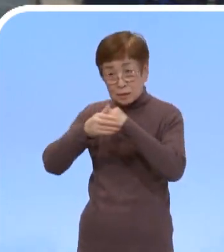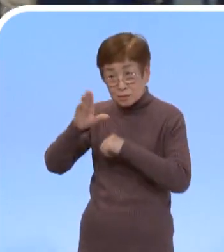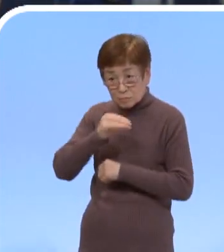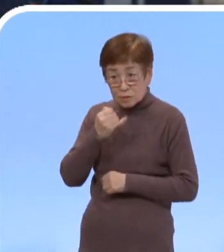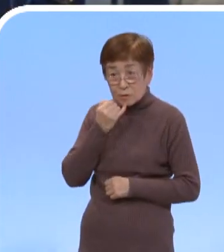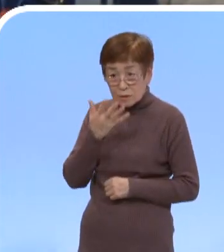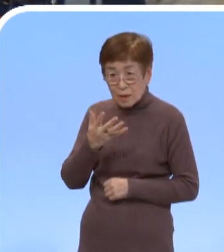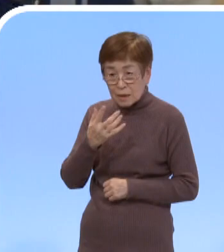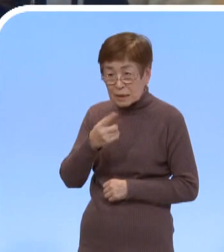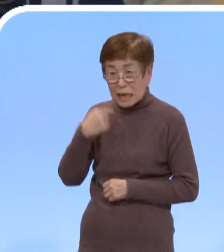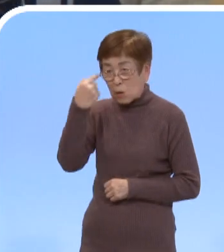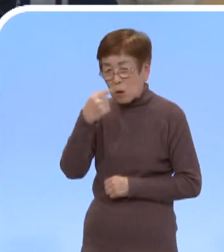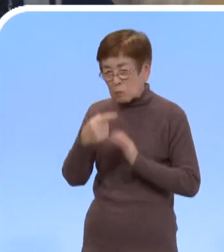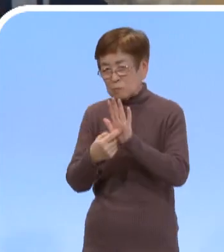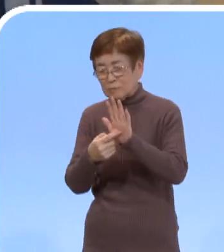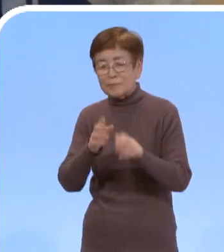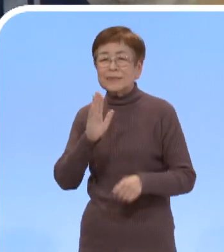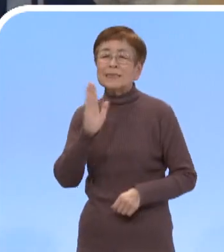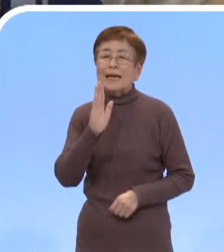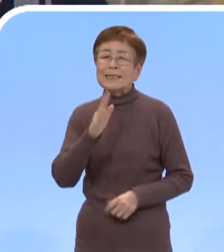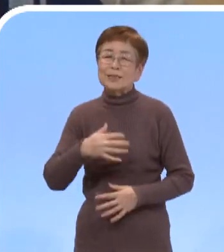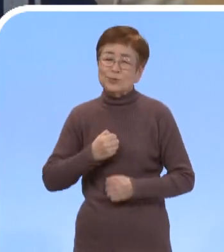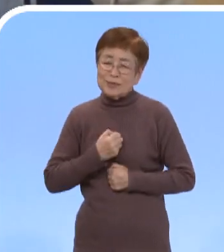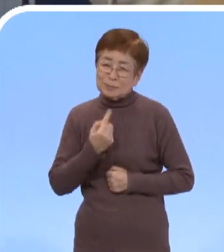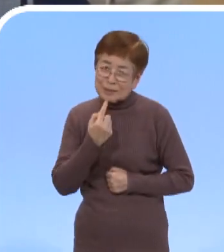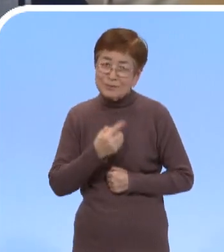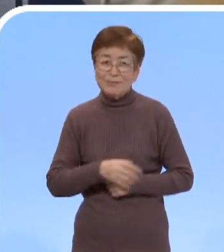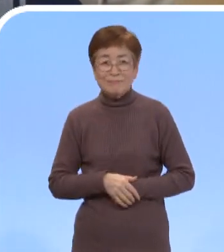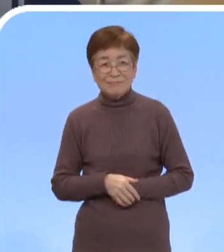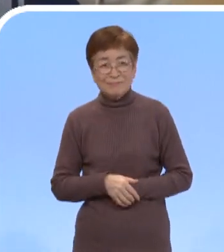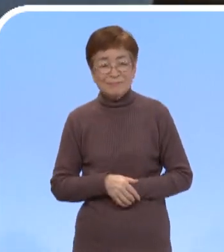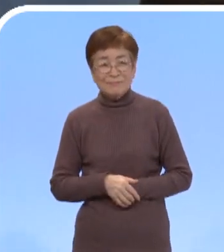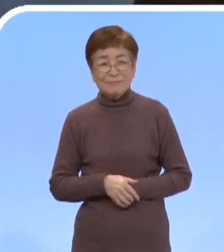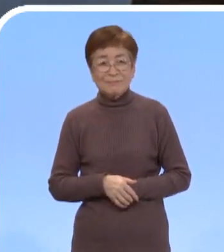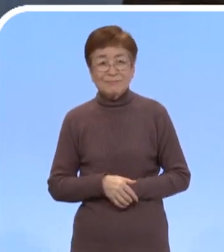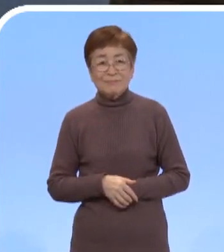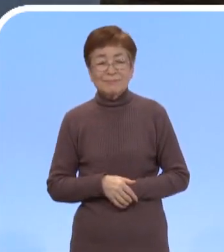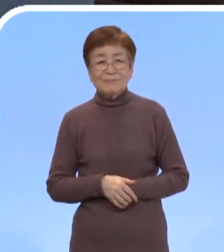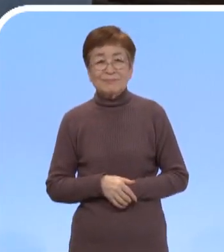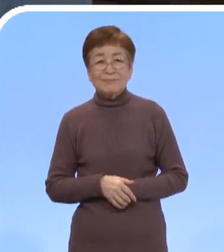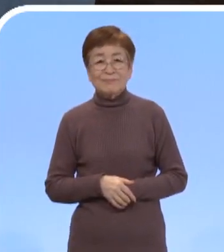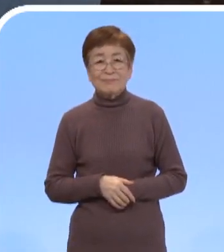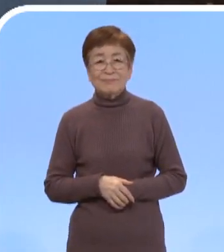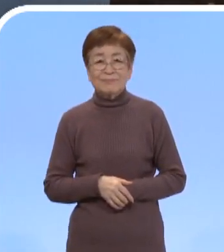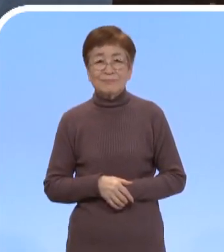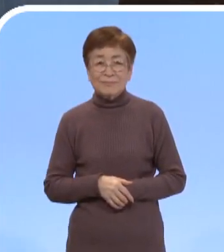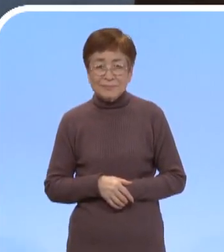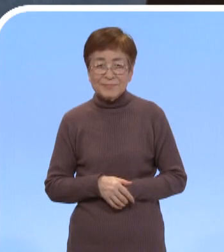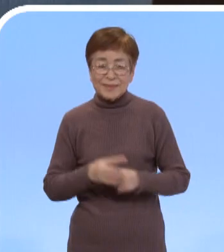はい、写真撮らせてもらってもいいですか？ あまりお顔を映らないようにしますけど。